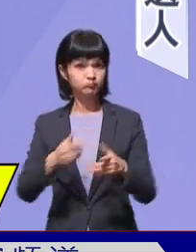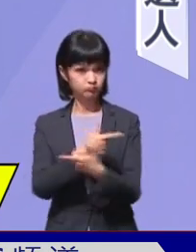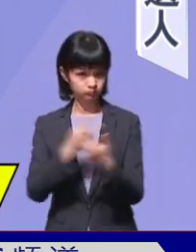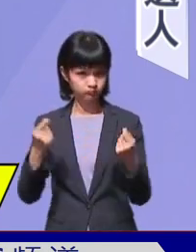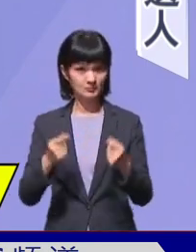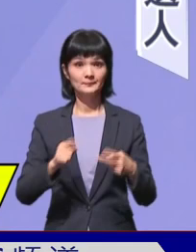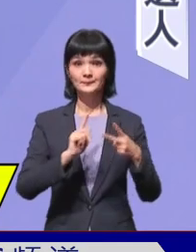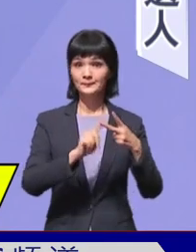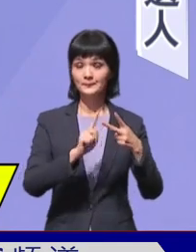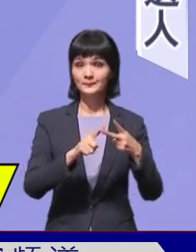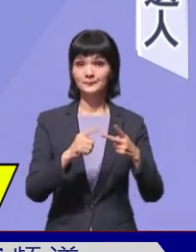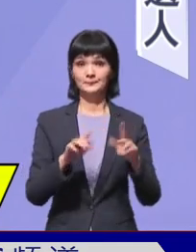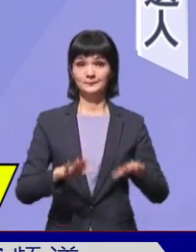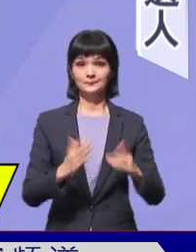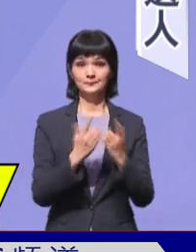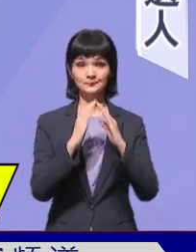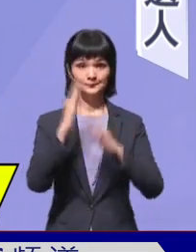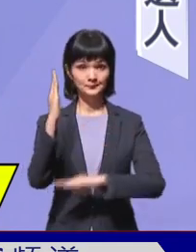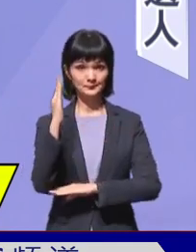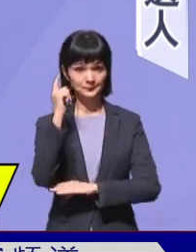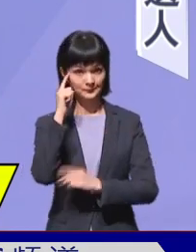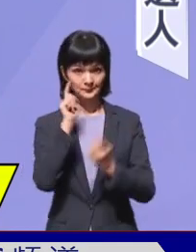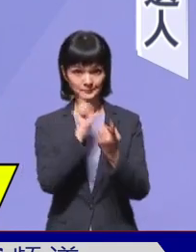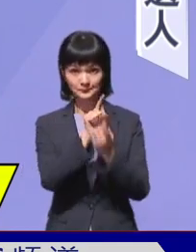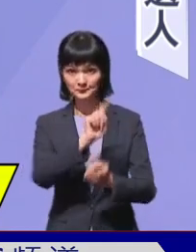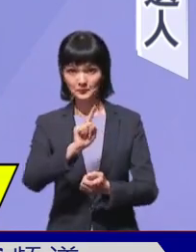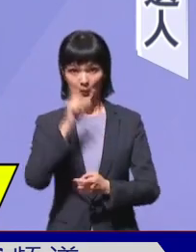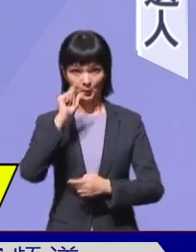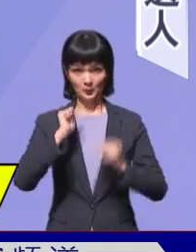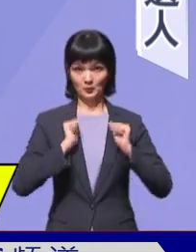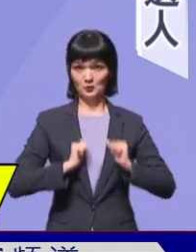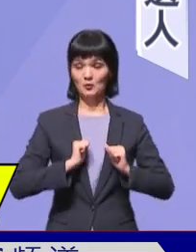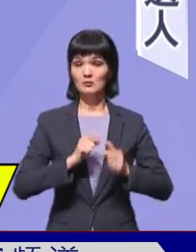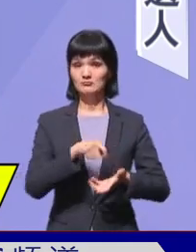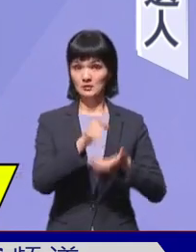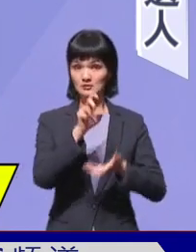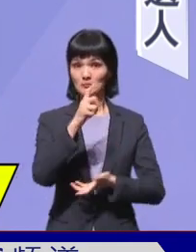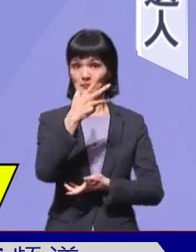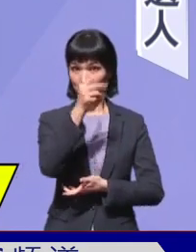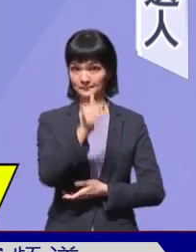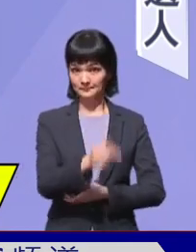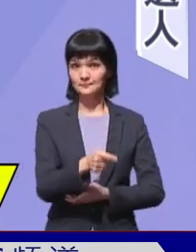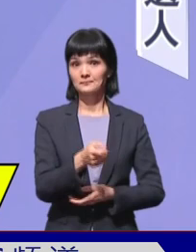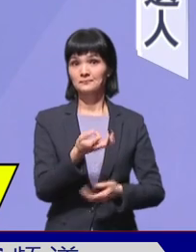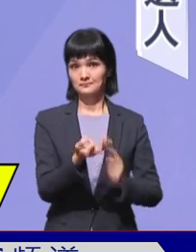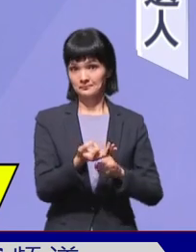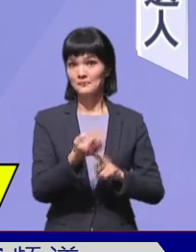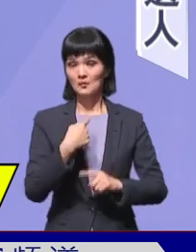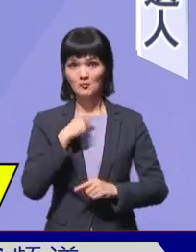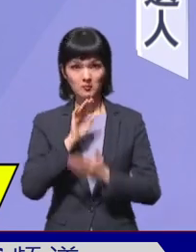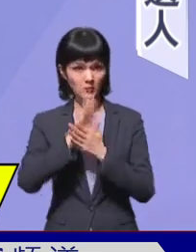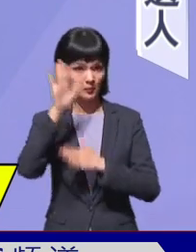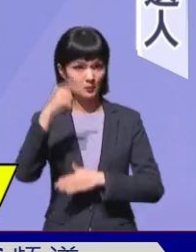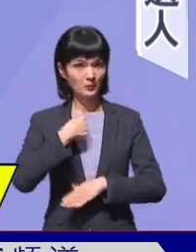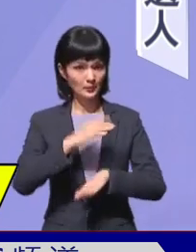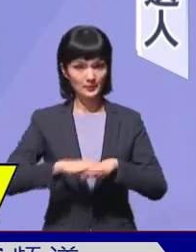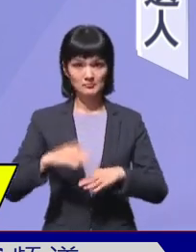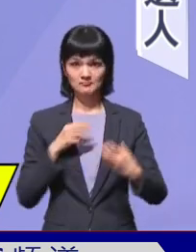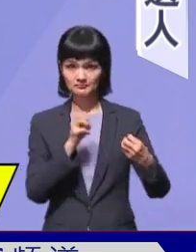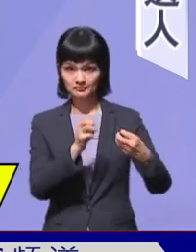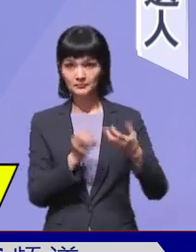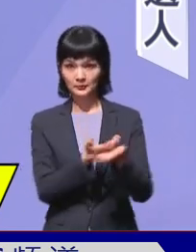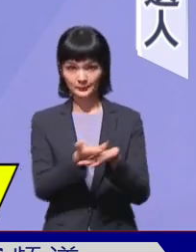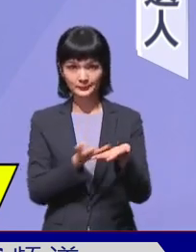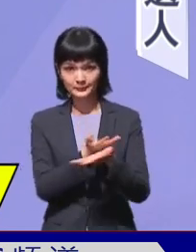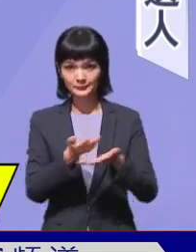二，现在台北市政府面对的是远雄提出来的18亿国赔，未来我会好好的透过谈判协